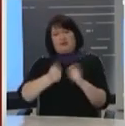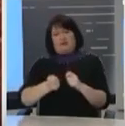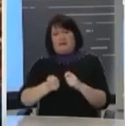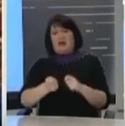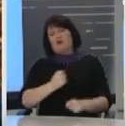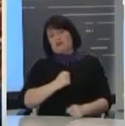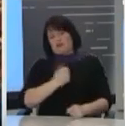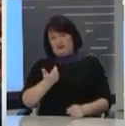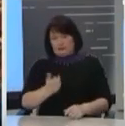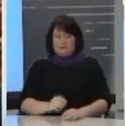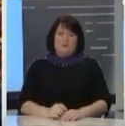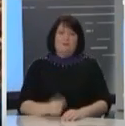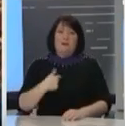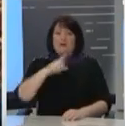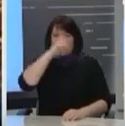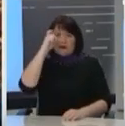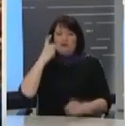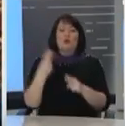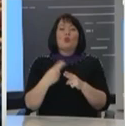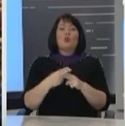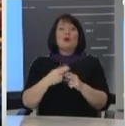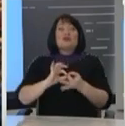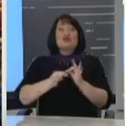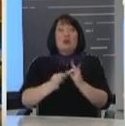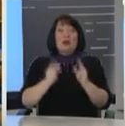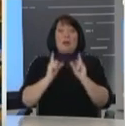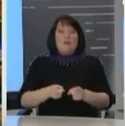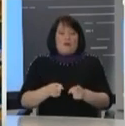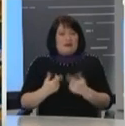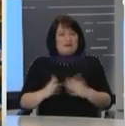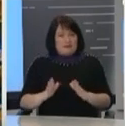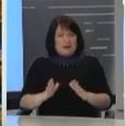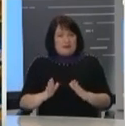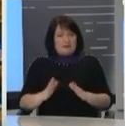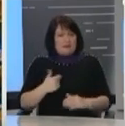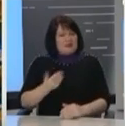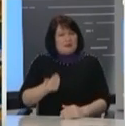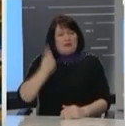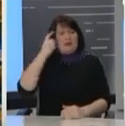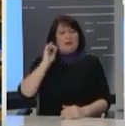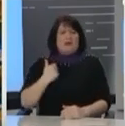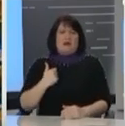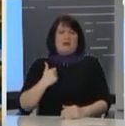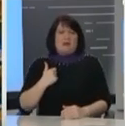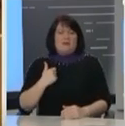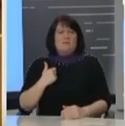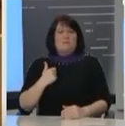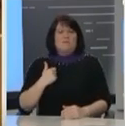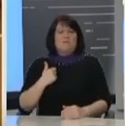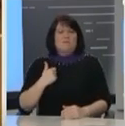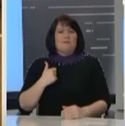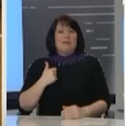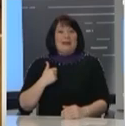2015. Δύσκολη και ιστορική απόφαση. Και ειλικρινά μιλώντας χωρίς να γνωρίζουμε, χωρίς να